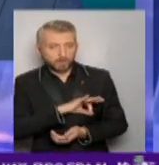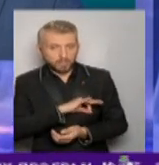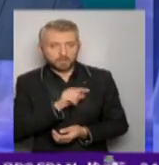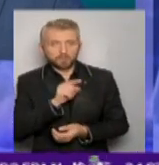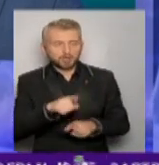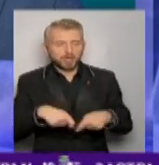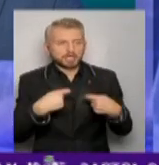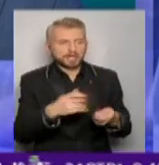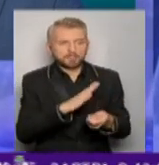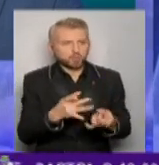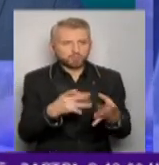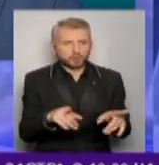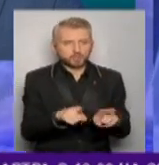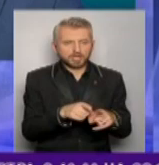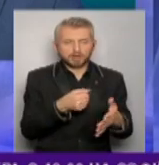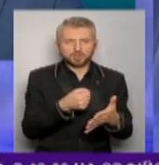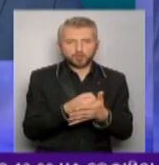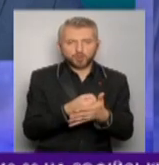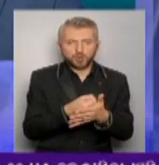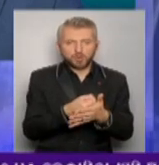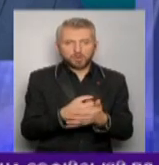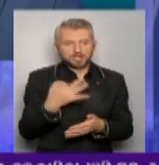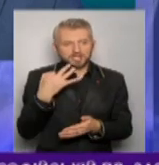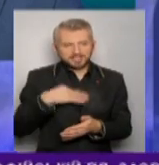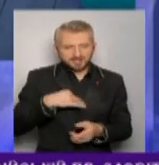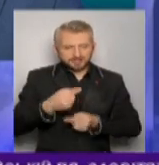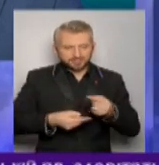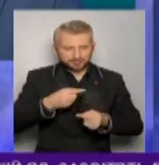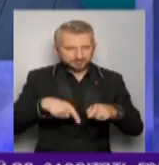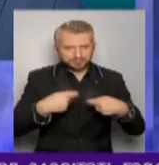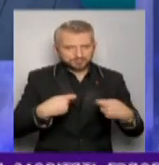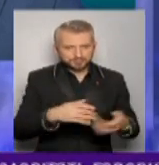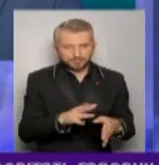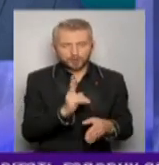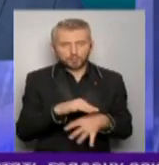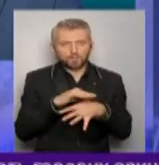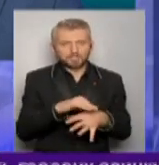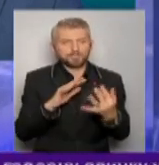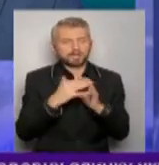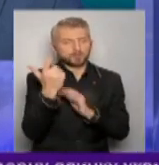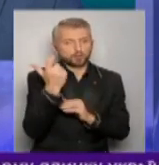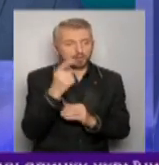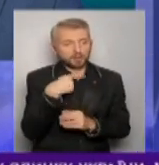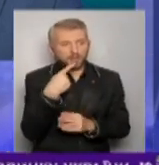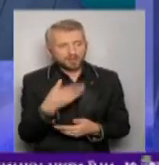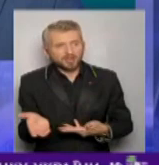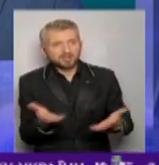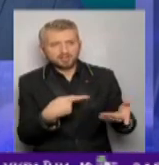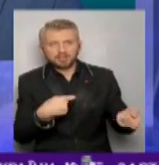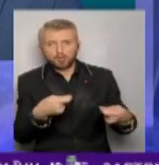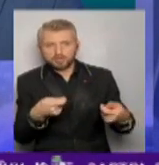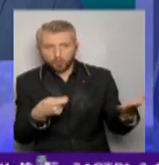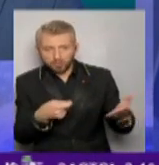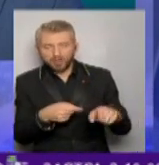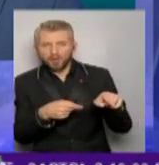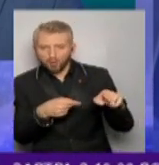не переходить просто так до сина чи там до доньки, яка веде фермерське господарство. Кажуть, іди на аукціон, от іди там